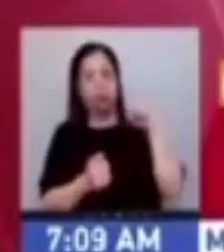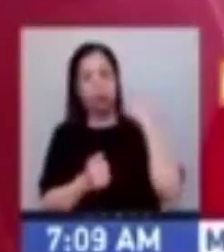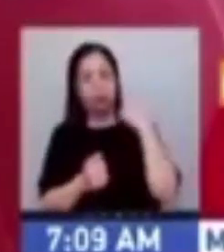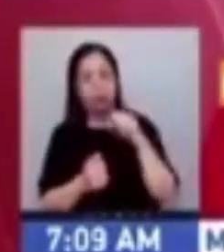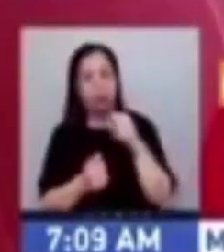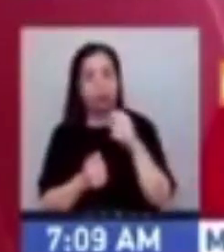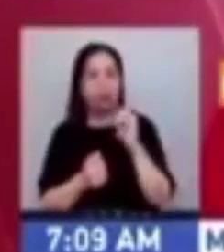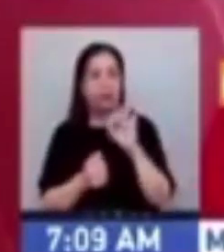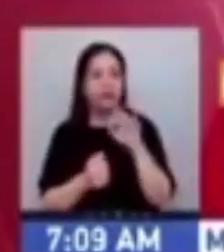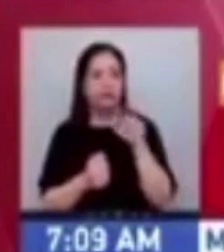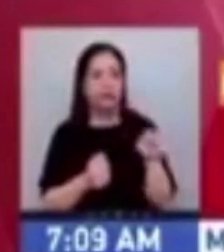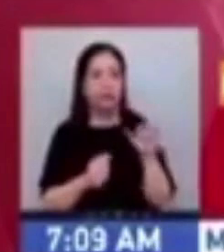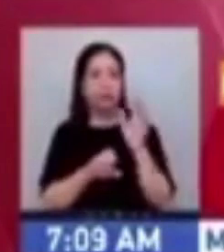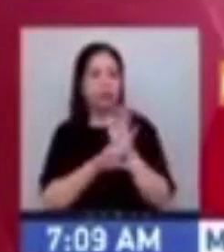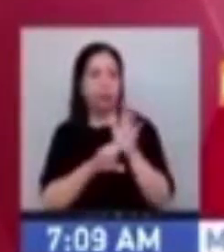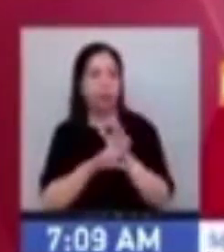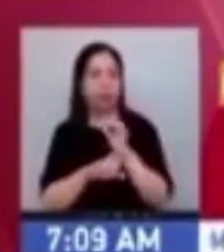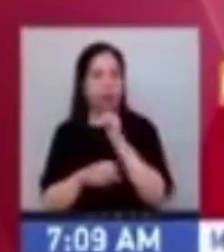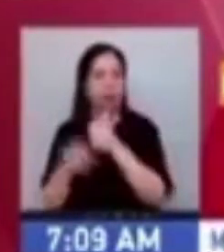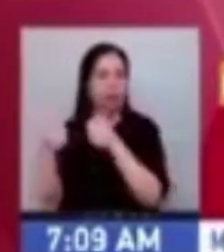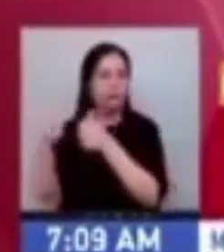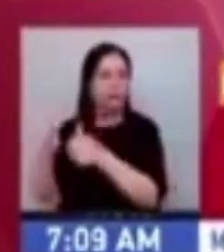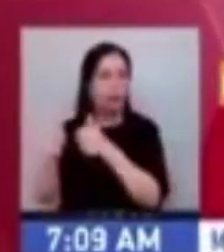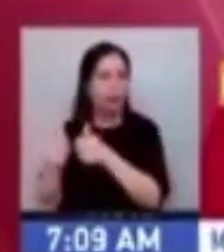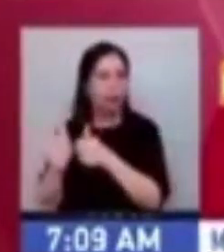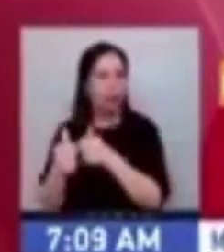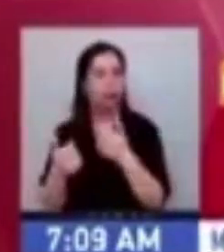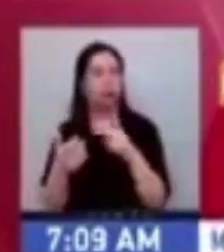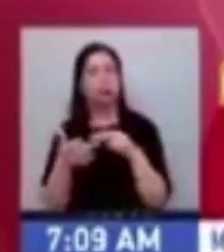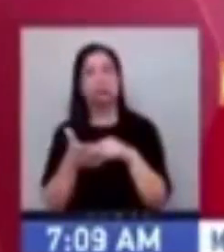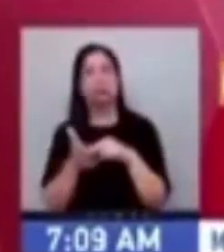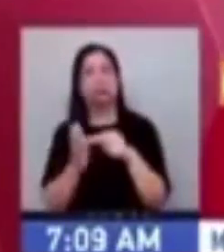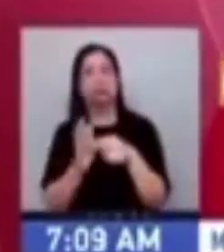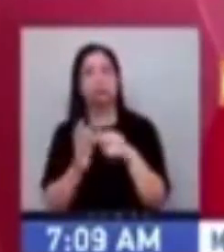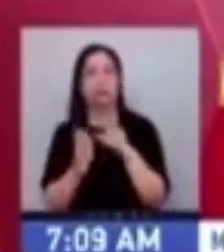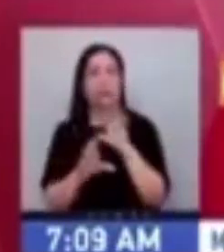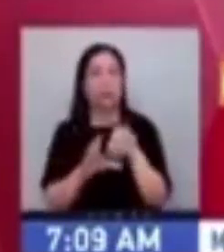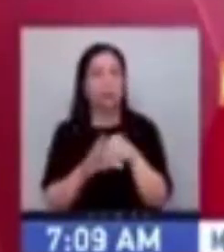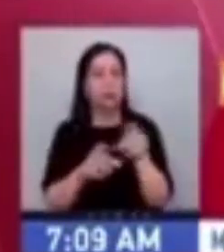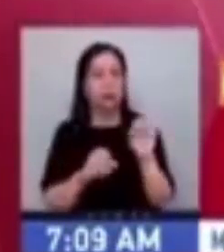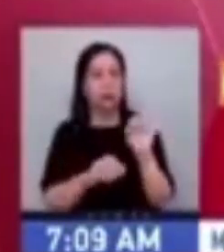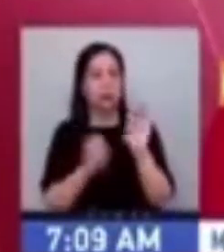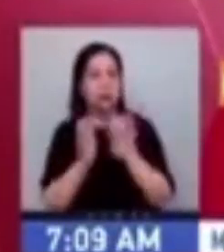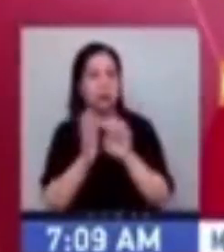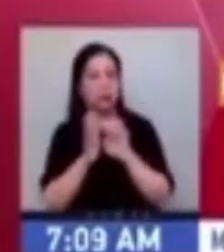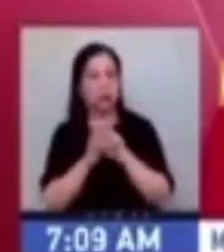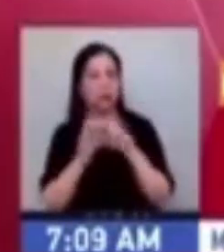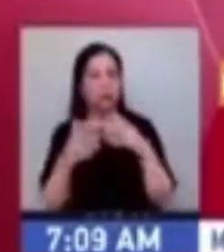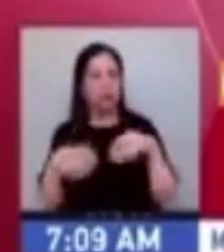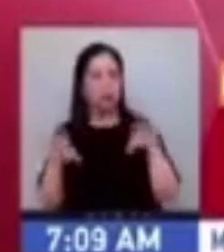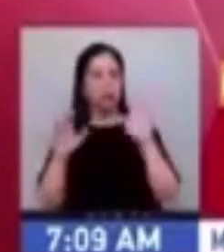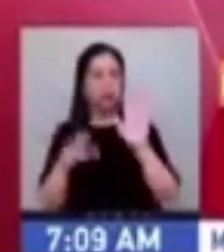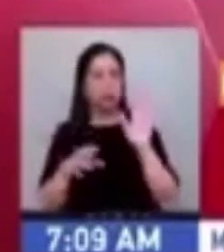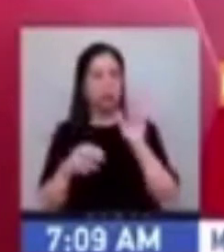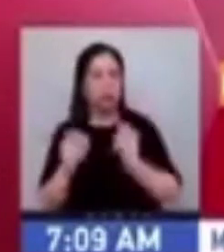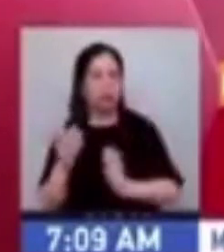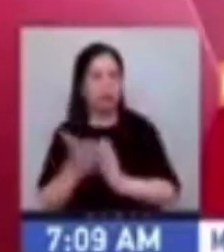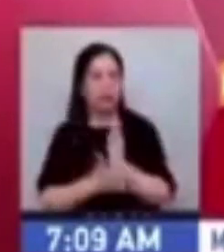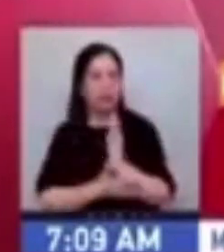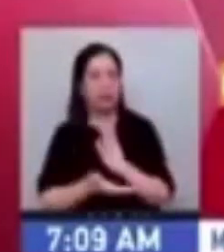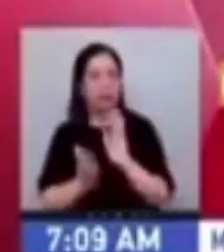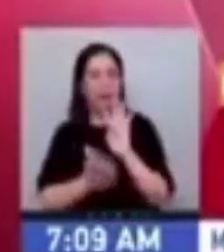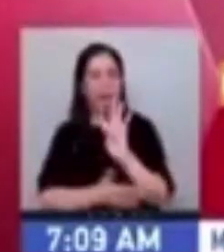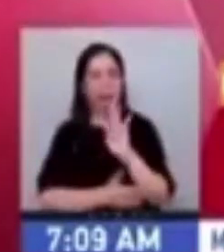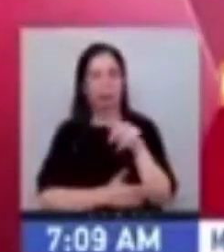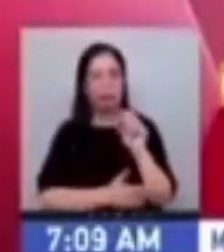ay non-compliant. At pasok din naman po dito, yung pag kayo'y winnaved nyo na po, yung inyong karapatang maging 4PS beneficiary,